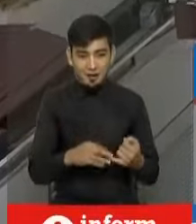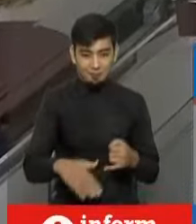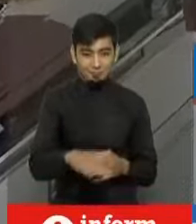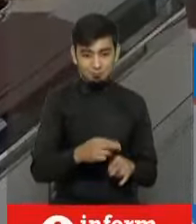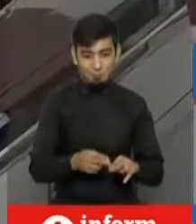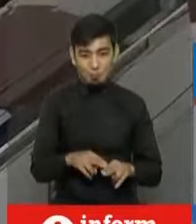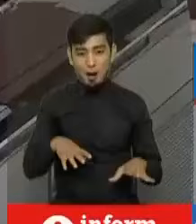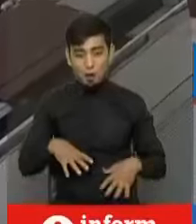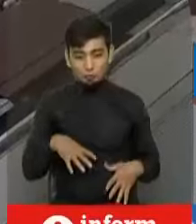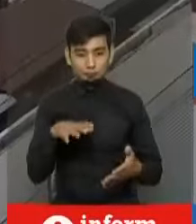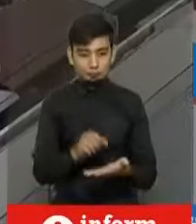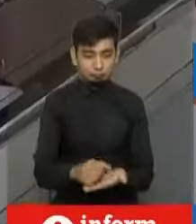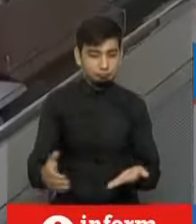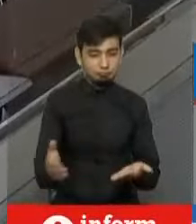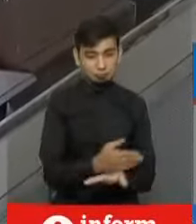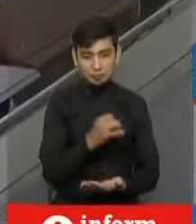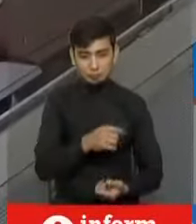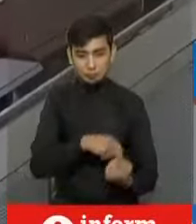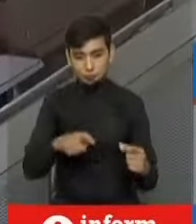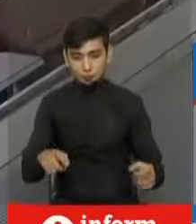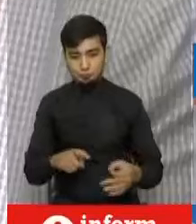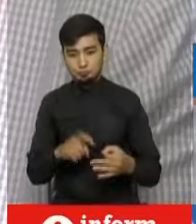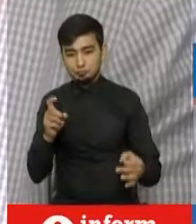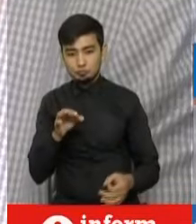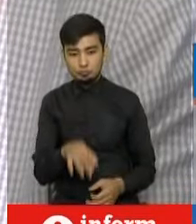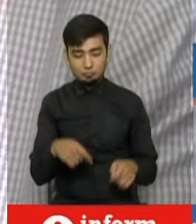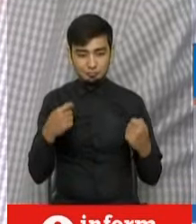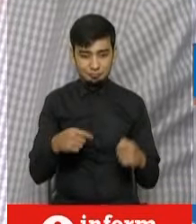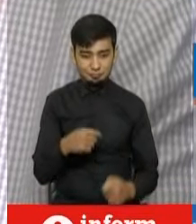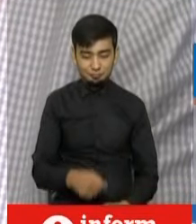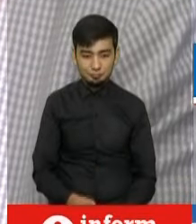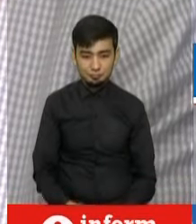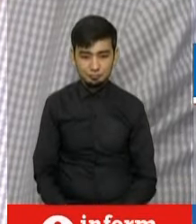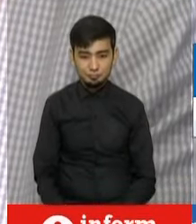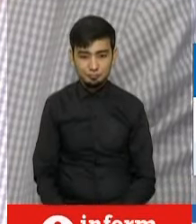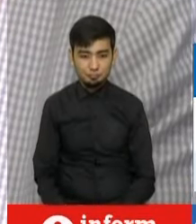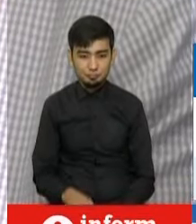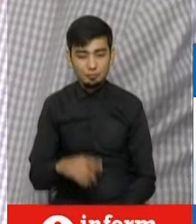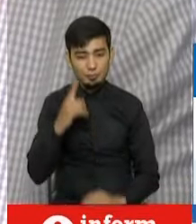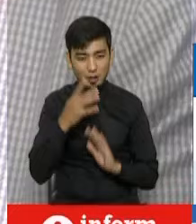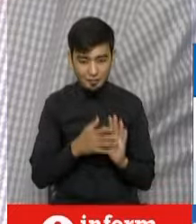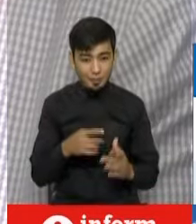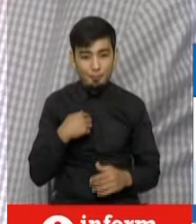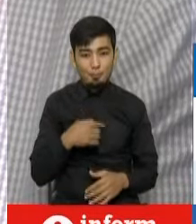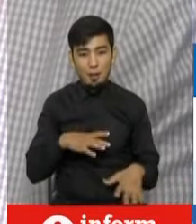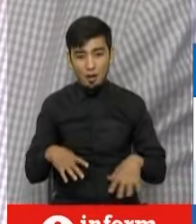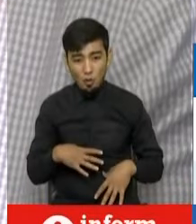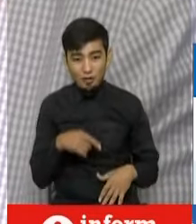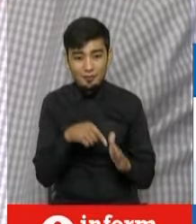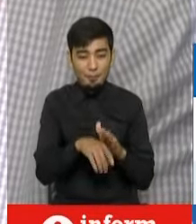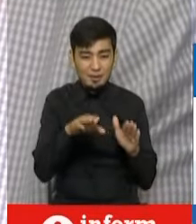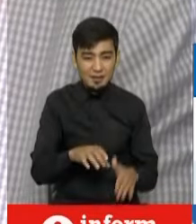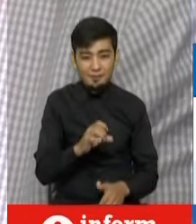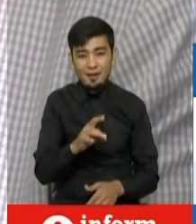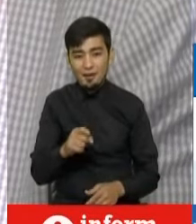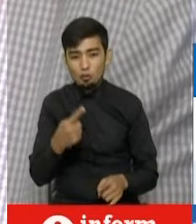разбить сквер и вынуждают предпринимателей отказаться от торговли. Понятно же, что среди барахолки не может быть никакого сквера.